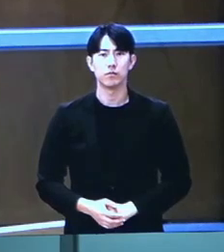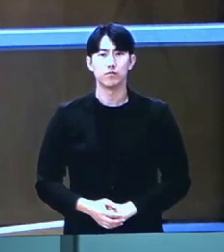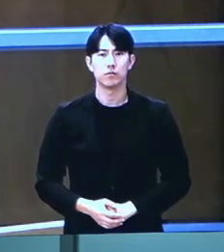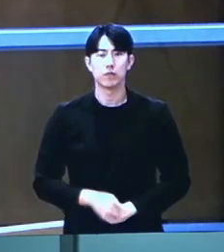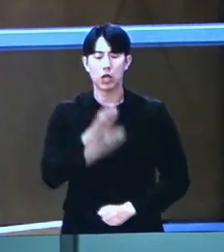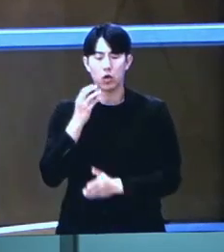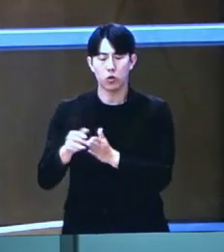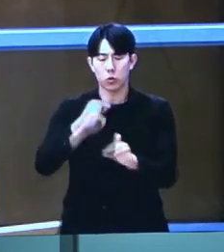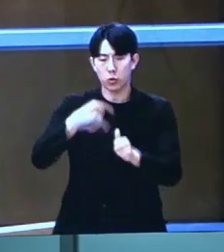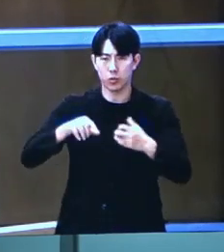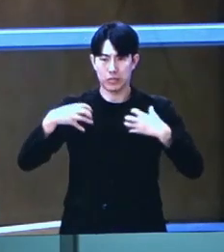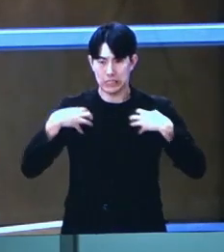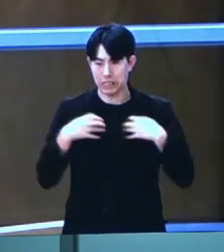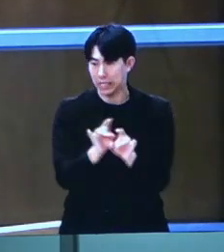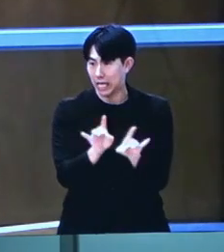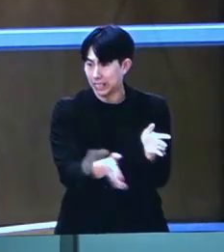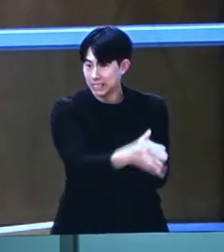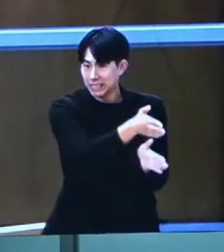경기도교육청은